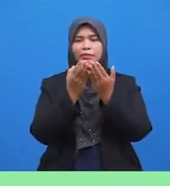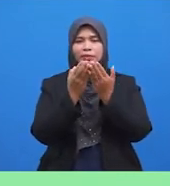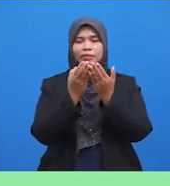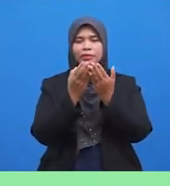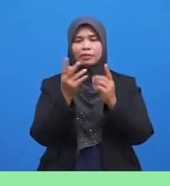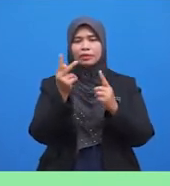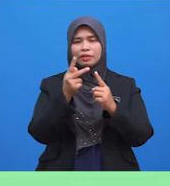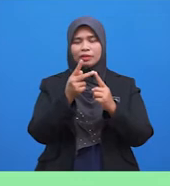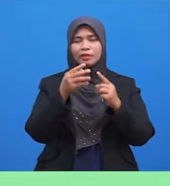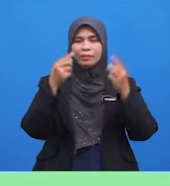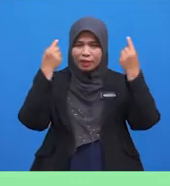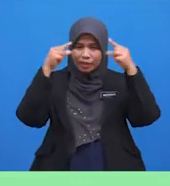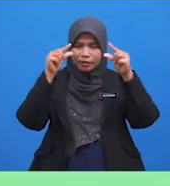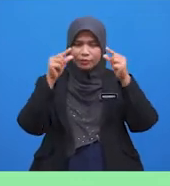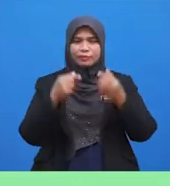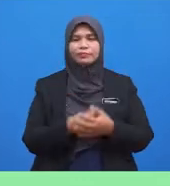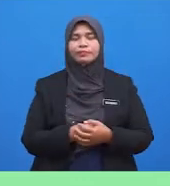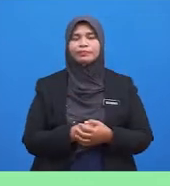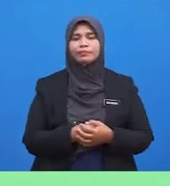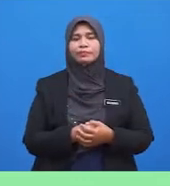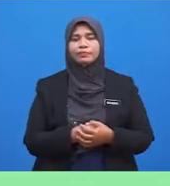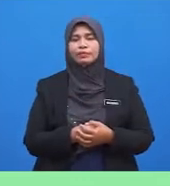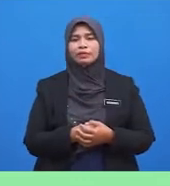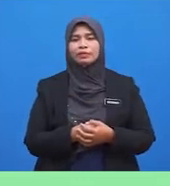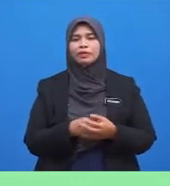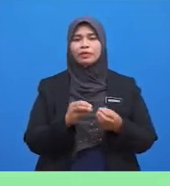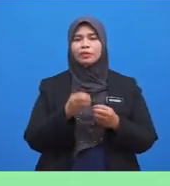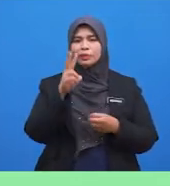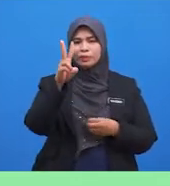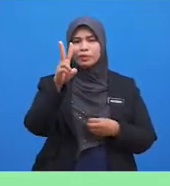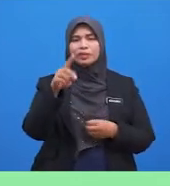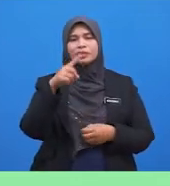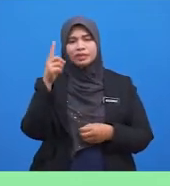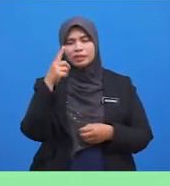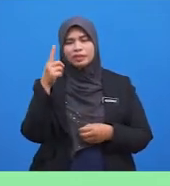sentiasa berdoa kepada guru. Kedua,